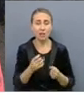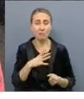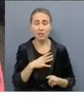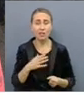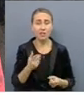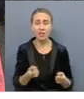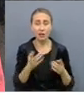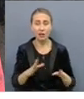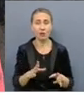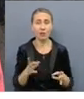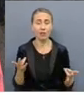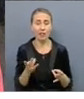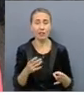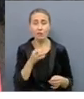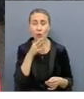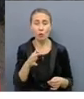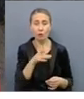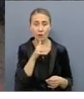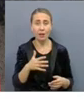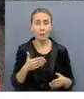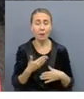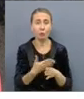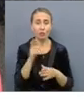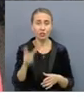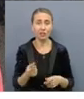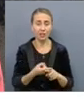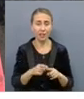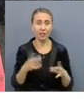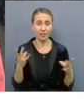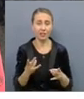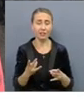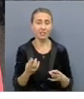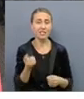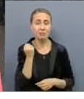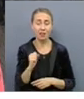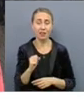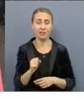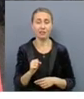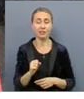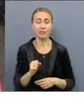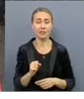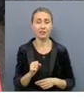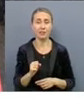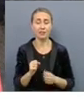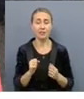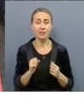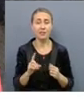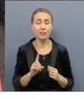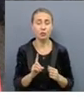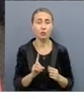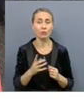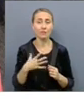уметь в любой момент, как говорится, помочь человеку. Для этого нужна храбрость, смелость. Поэтому желаю